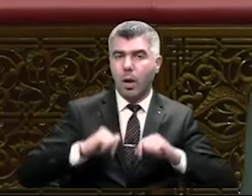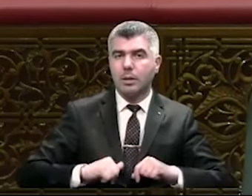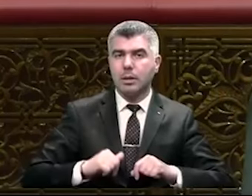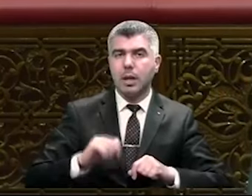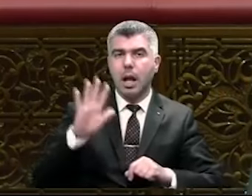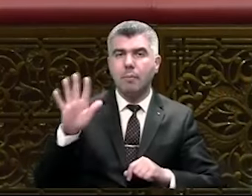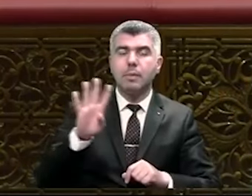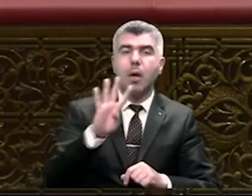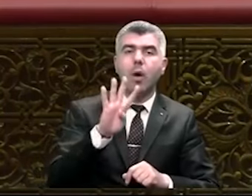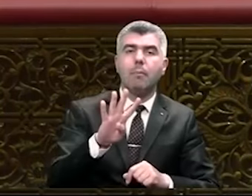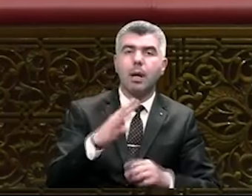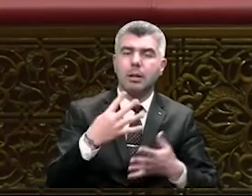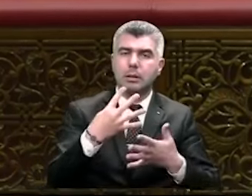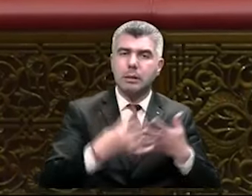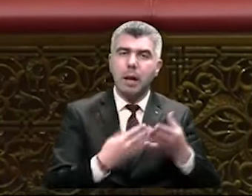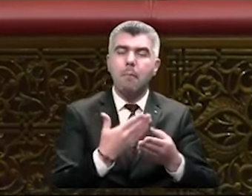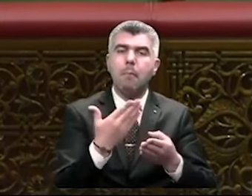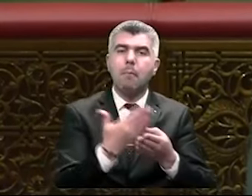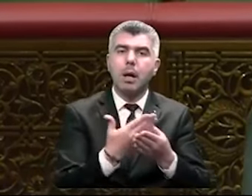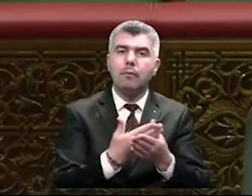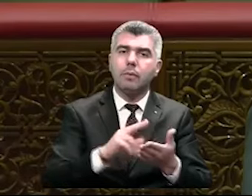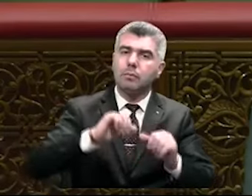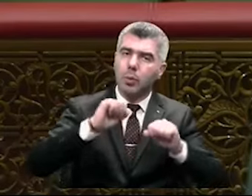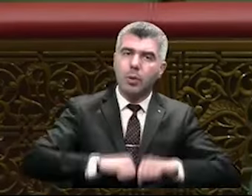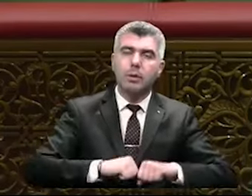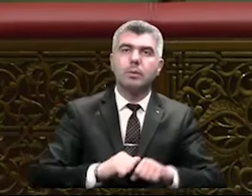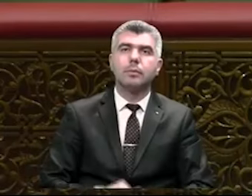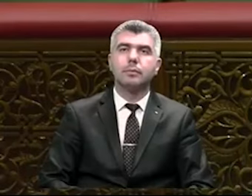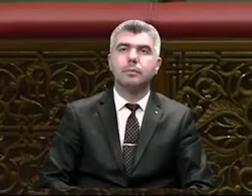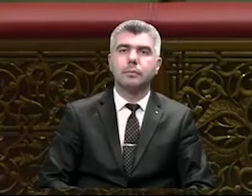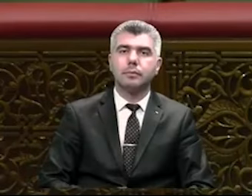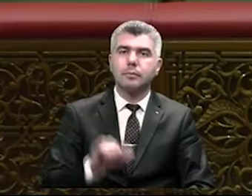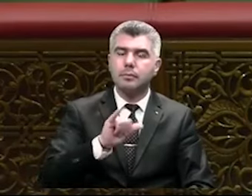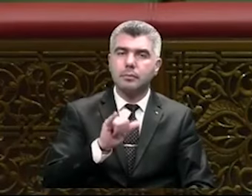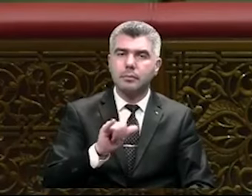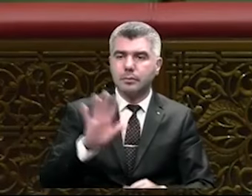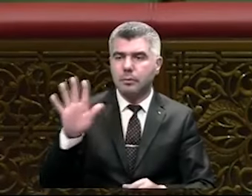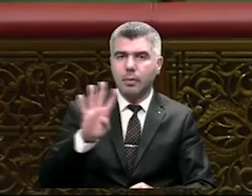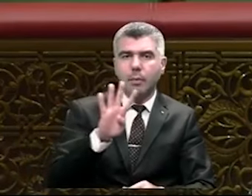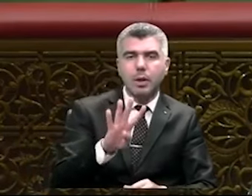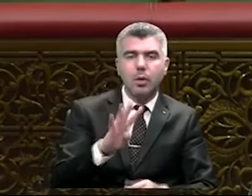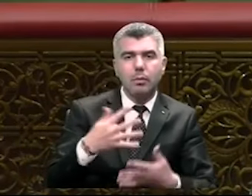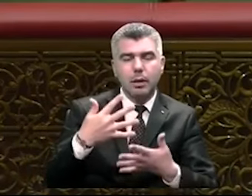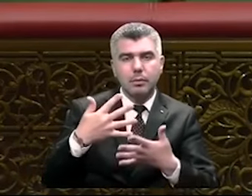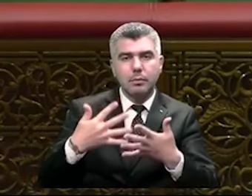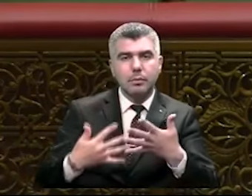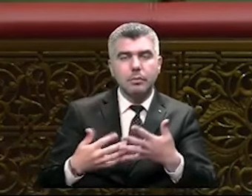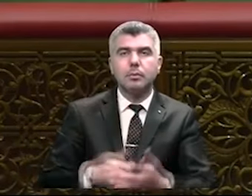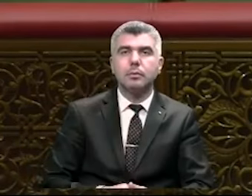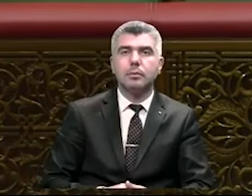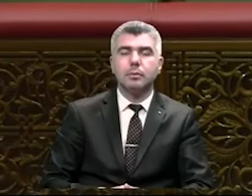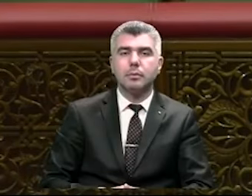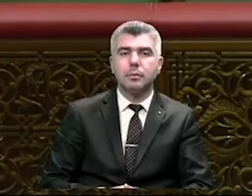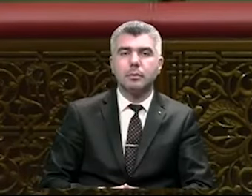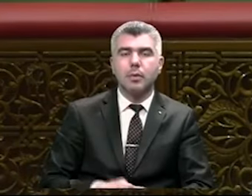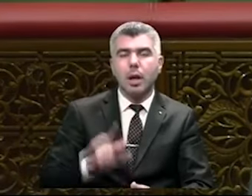45 نقطه من الملف المطلبي استج لها رجعناه 45 نقطه لقينا بان